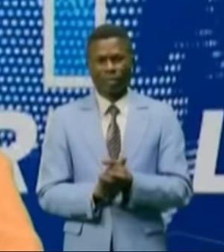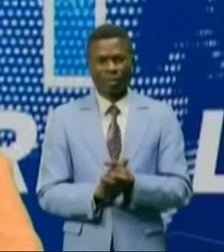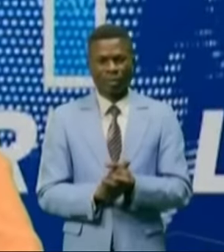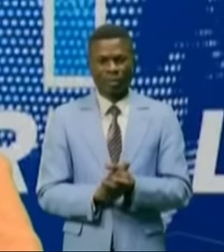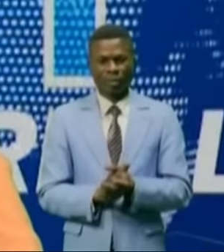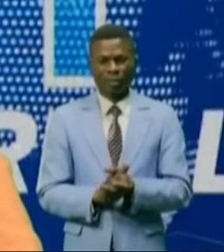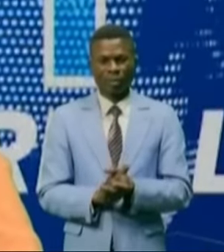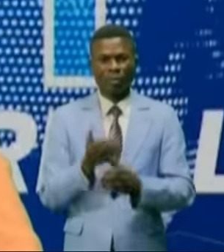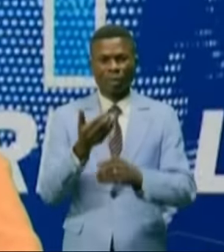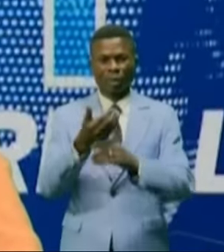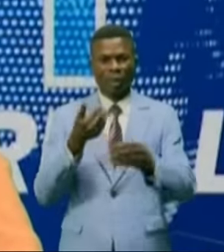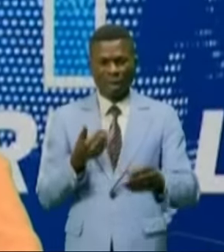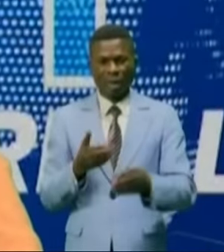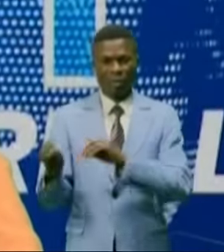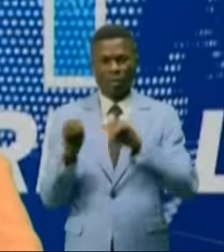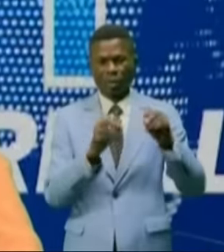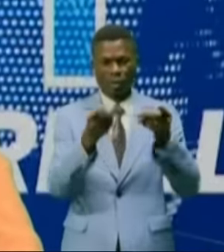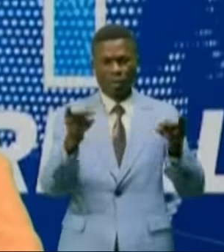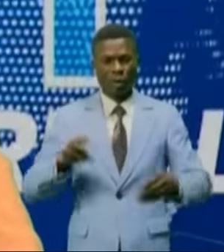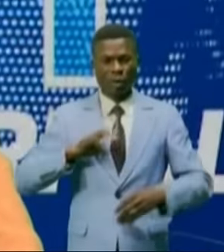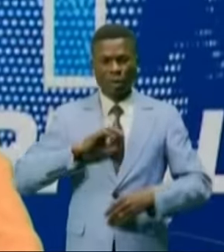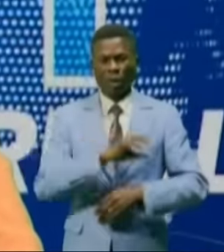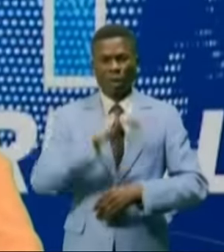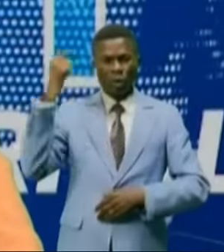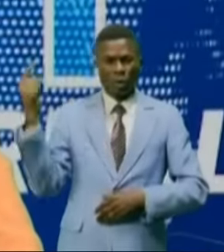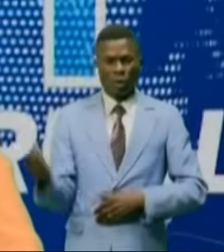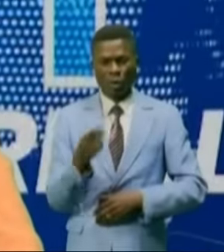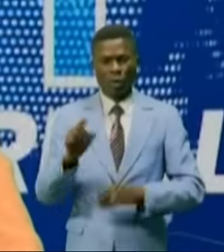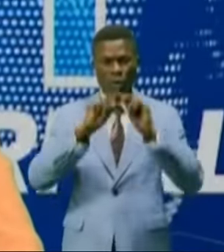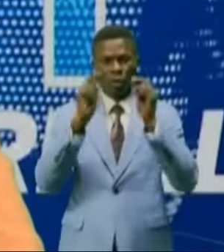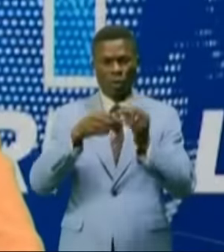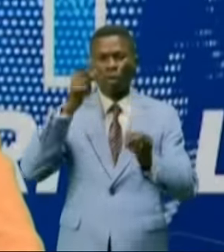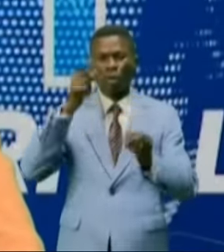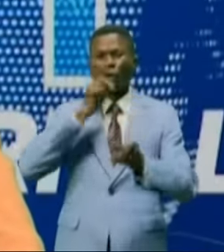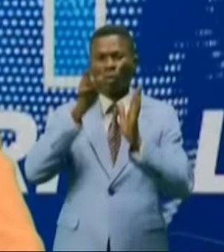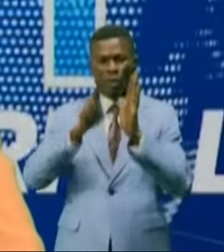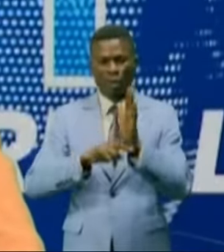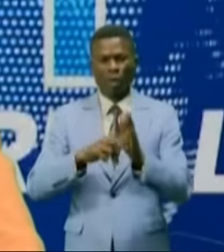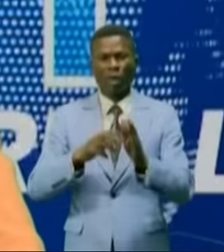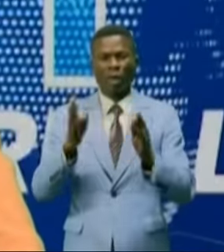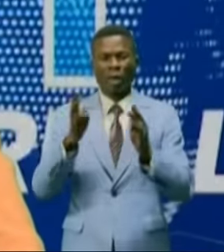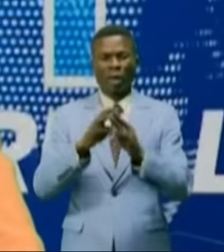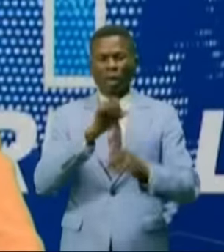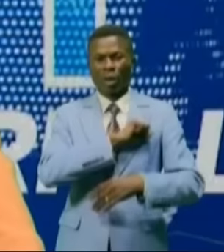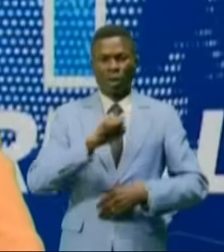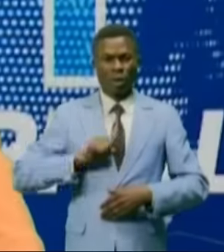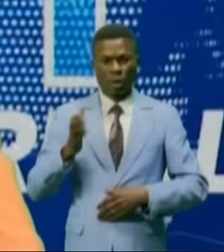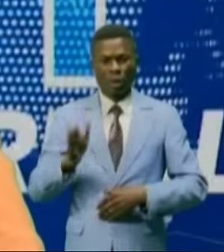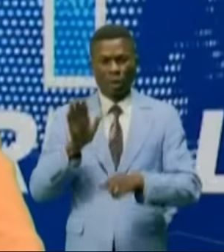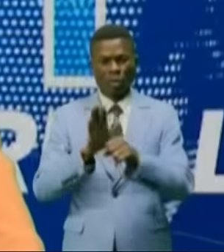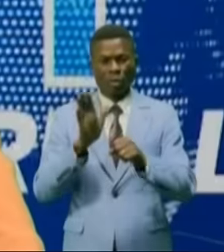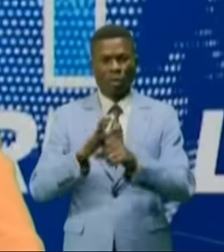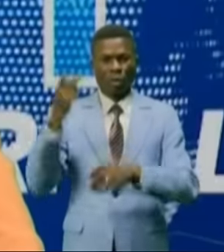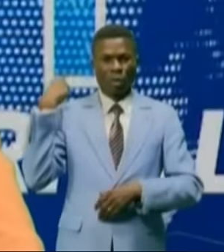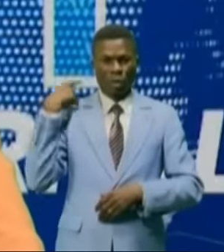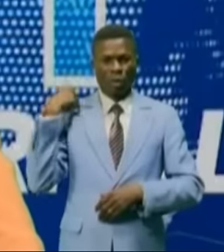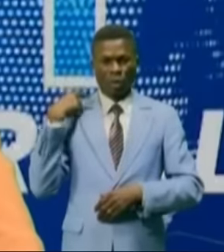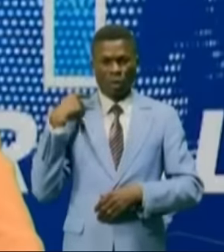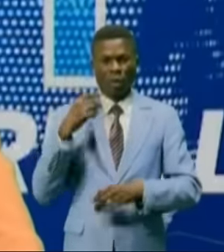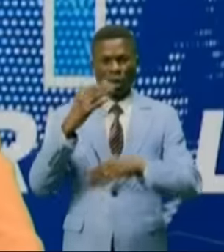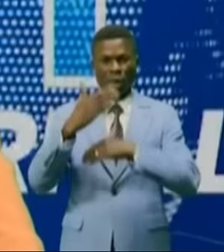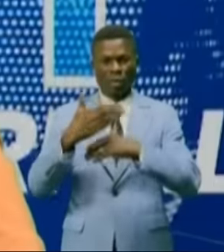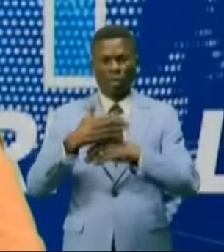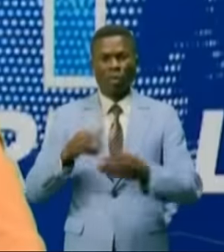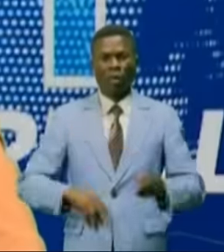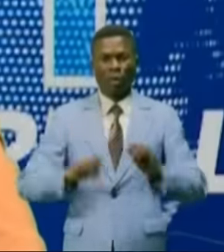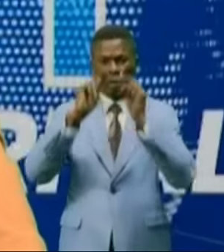Et en prélude de la mise en place des commissions permanentes et groupes parlementaires à la chambre basse du Parlement, plusieurs députés se rapprochent de